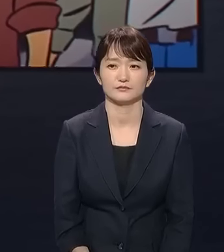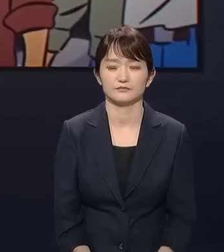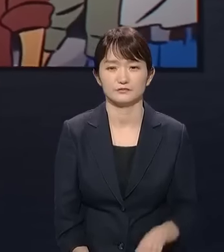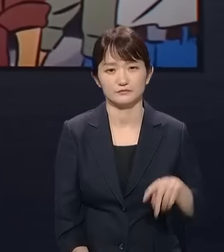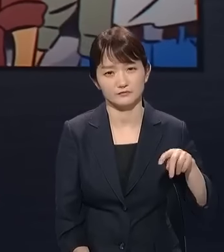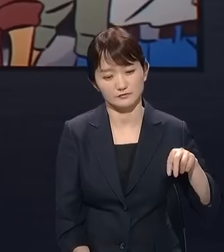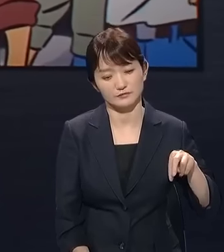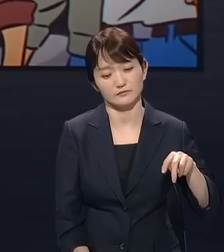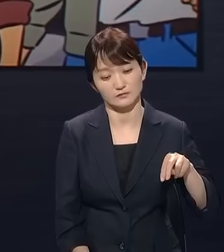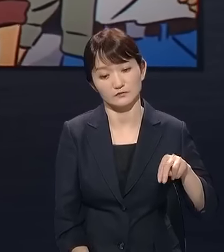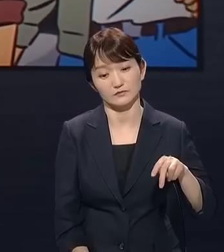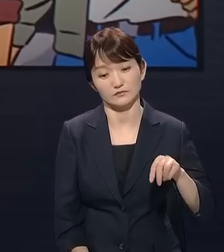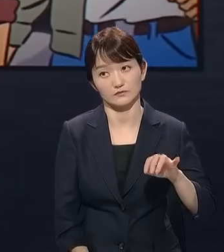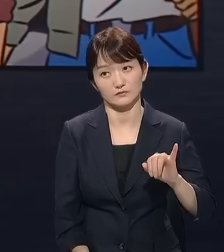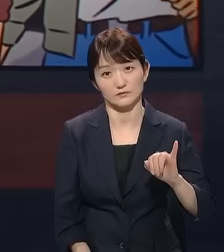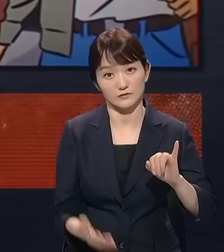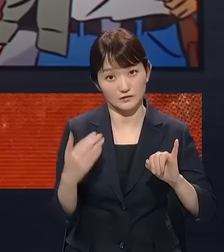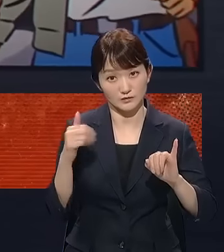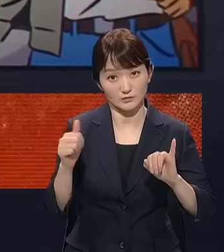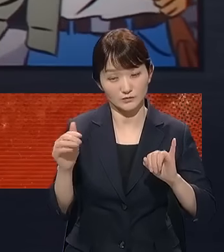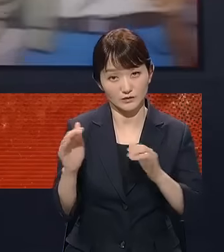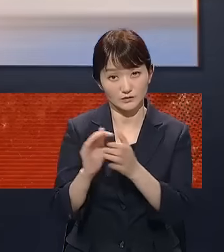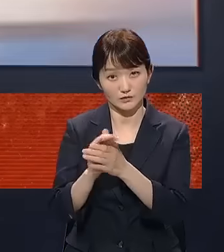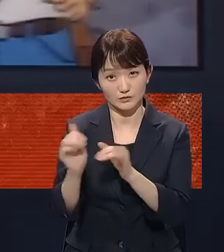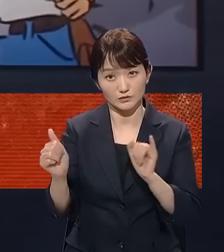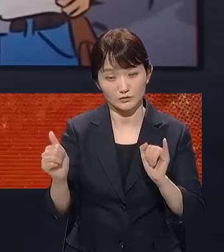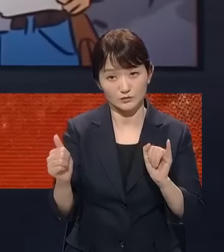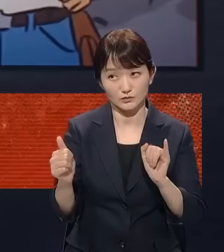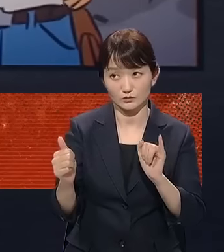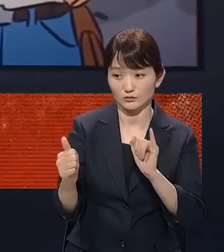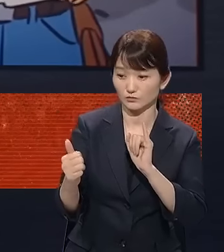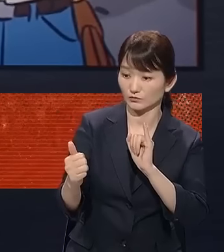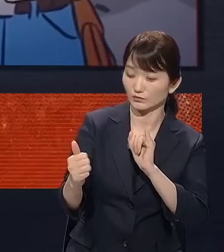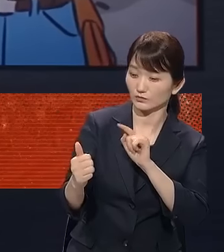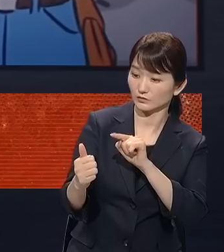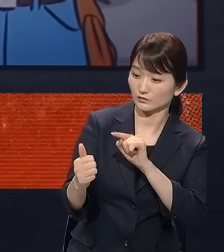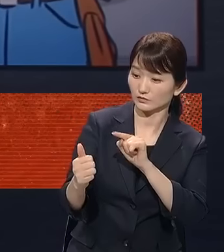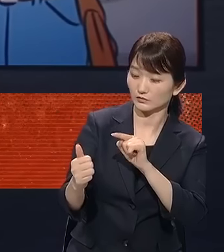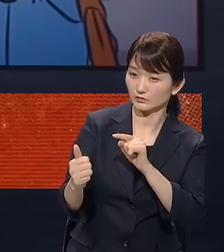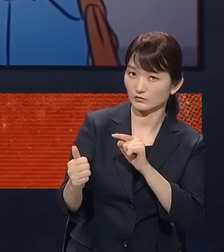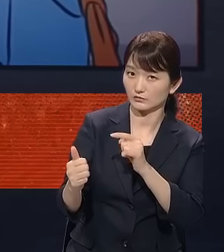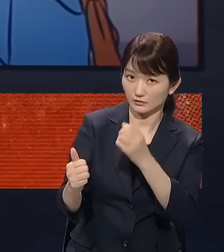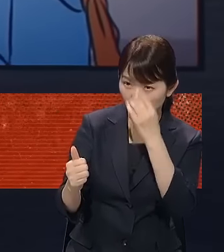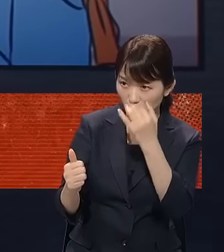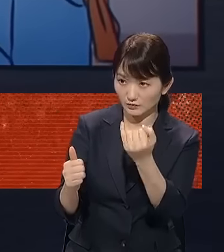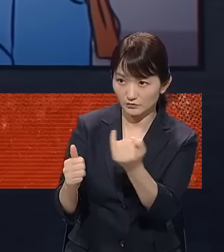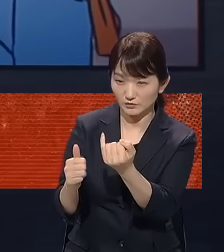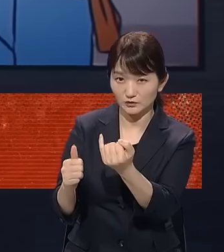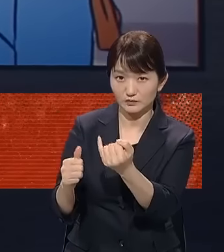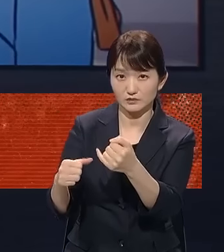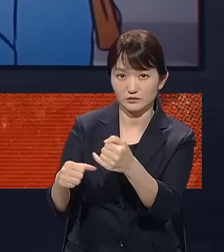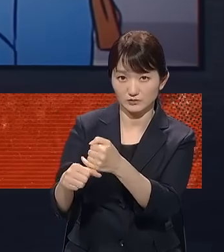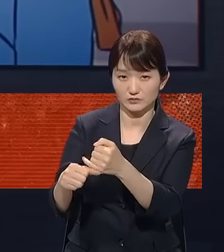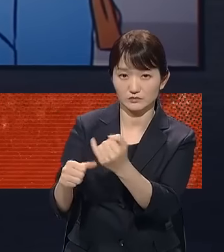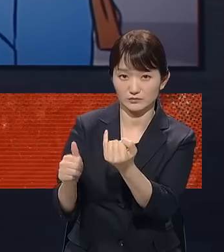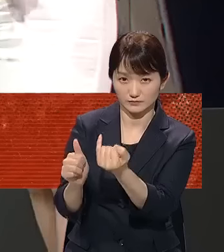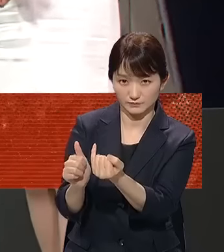길을 걷다가 전남자 친구를 만난 여성 그런데 전남자 친구의 옆에는 새로운 연인이